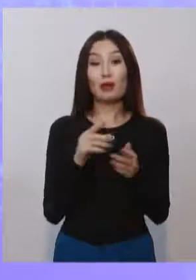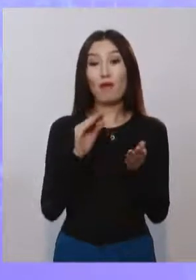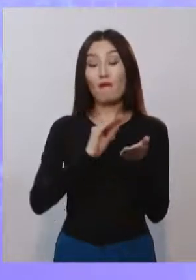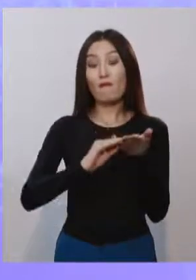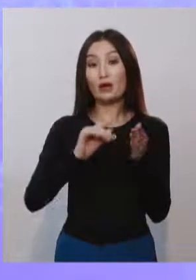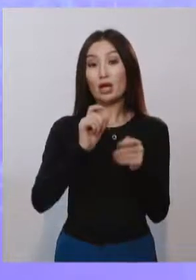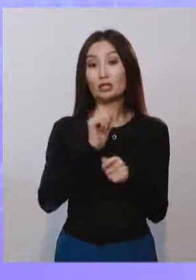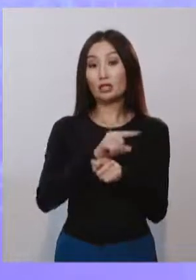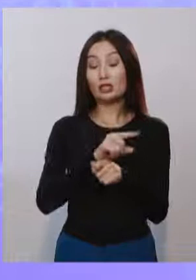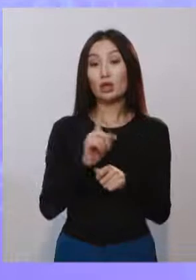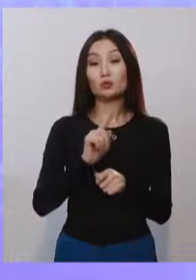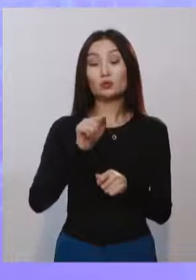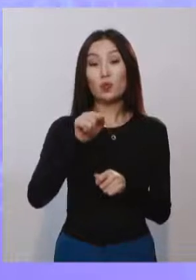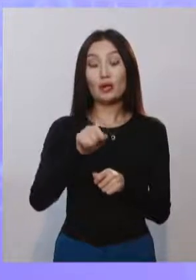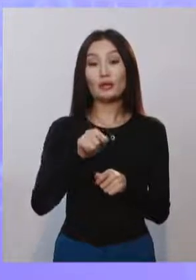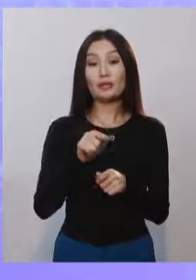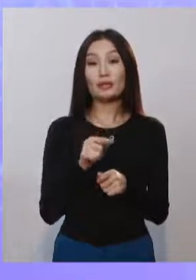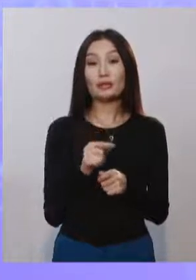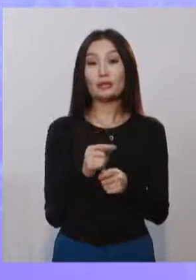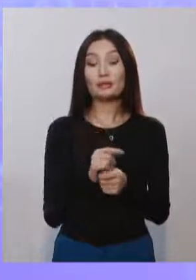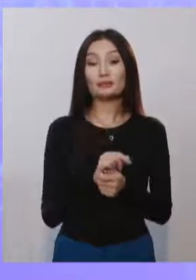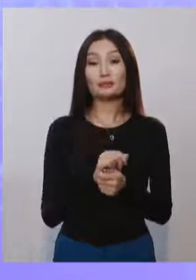что они обозначают